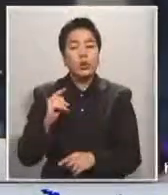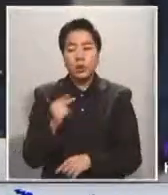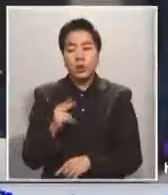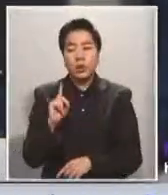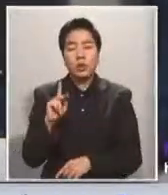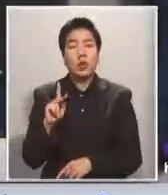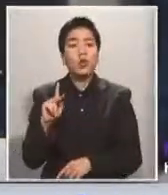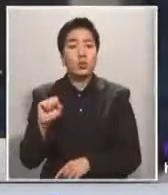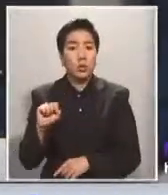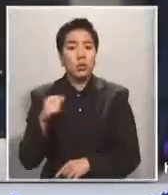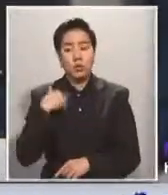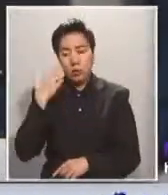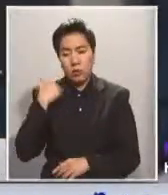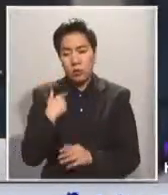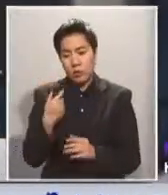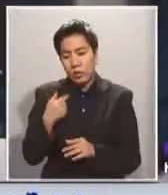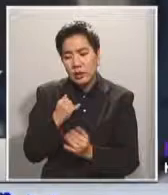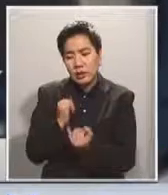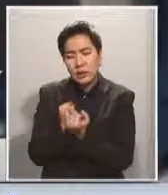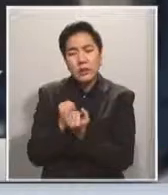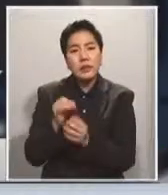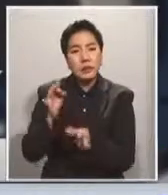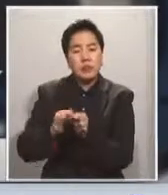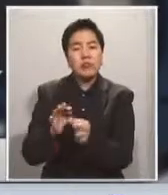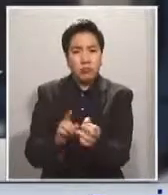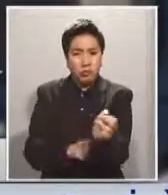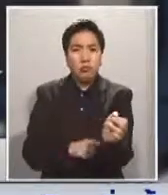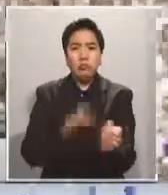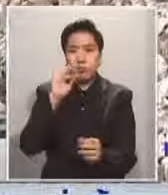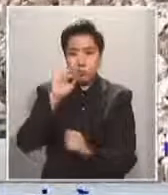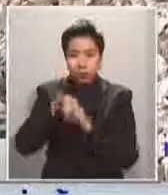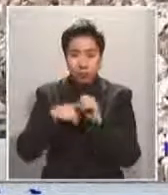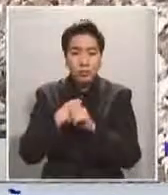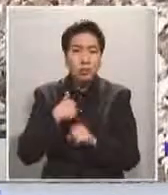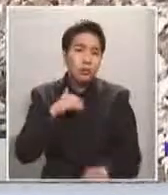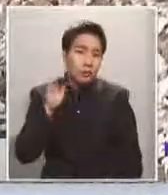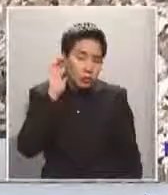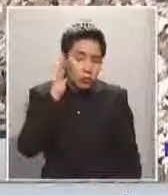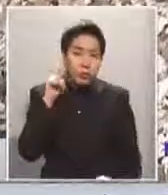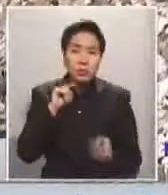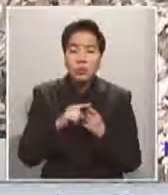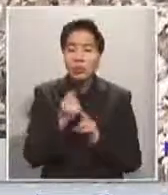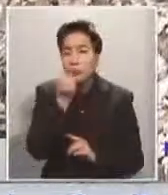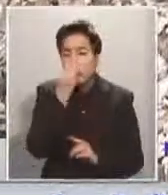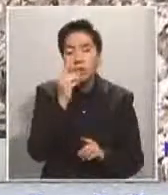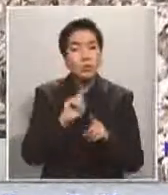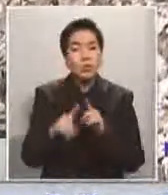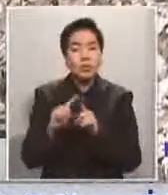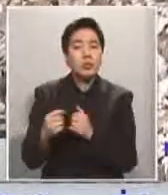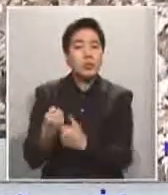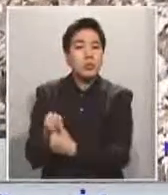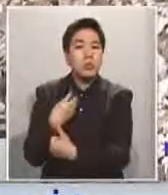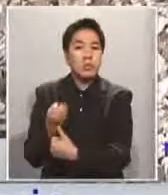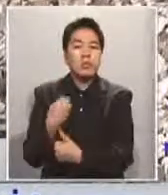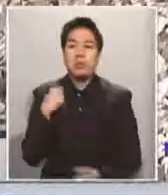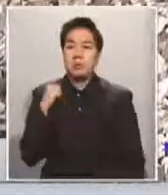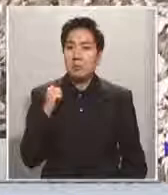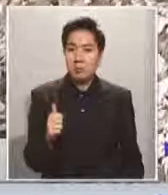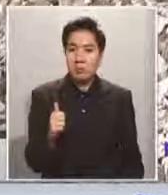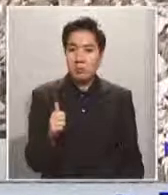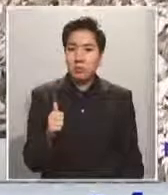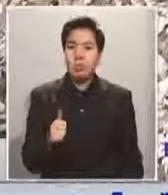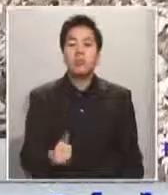เราเป็นลูกค้าที่ไว้ใจทางทกสเรื่องดอกเบี้ยเรื่องอะไรนี้เขาจะแนะนำเราดีมากครับ ครับ